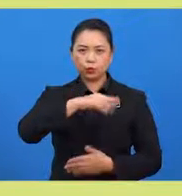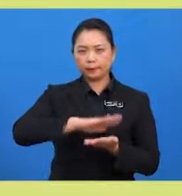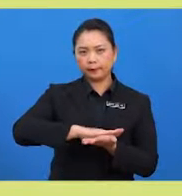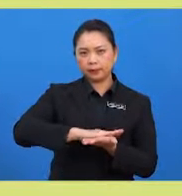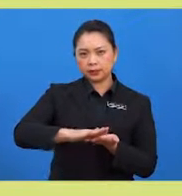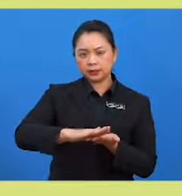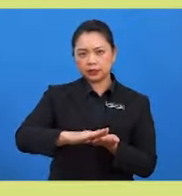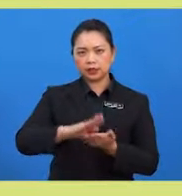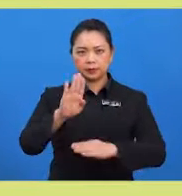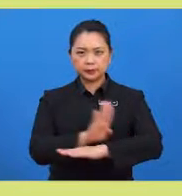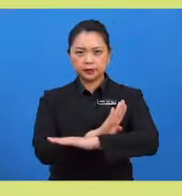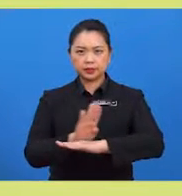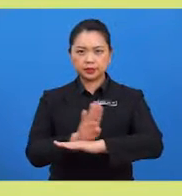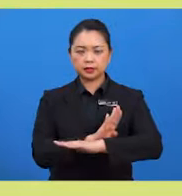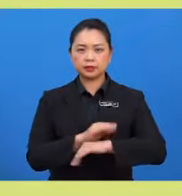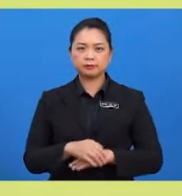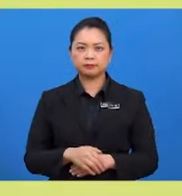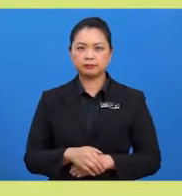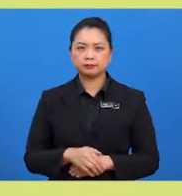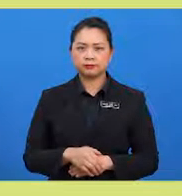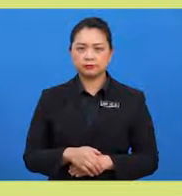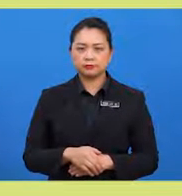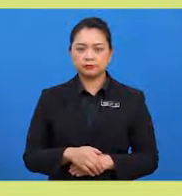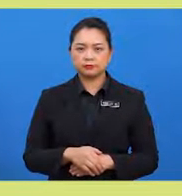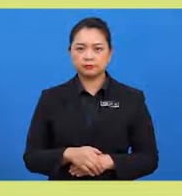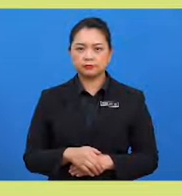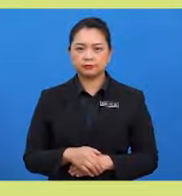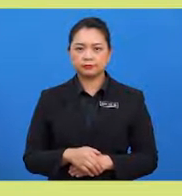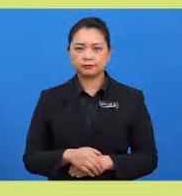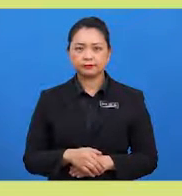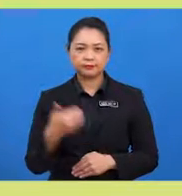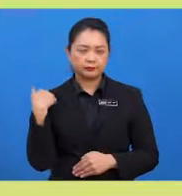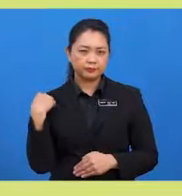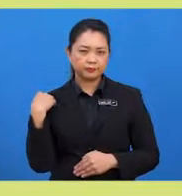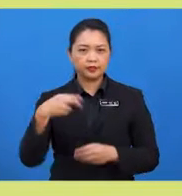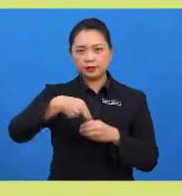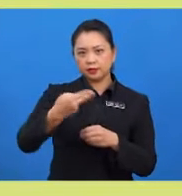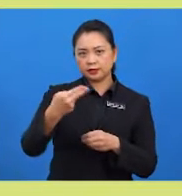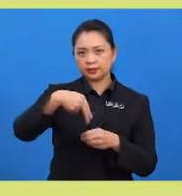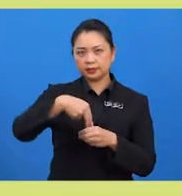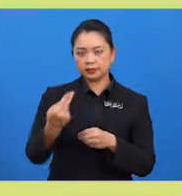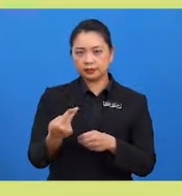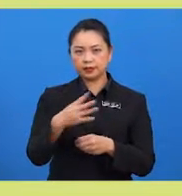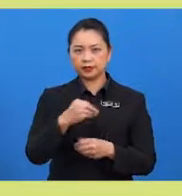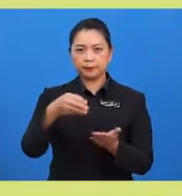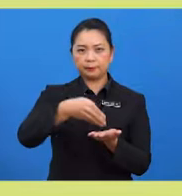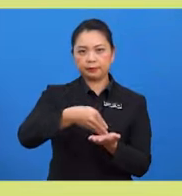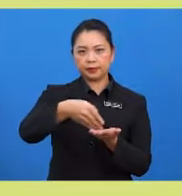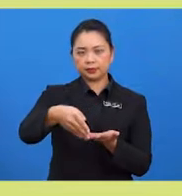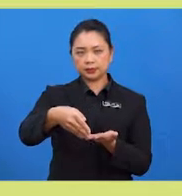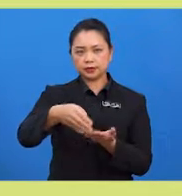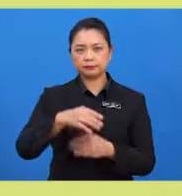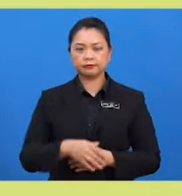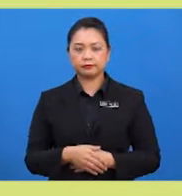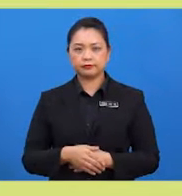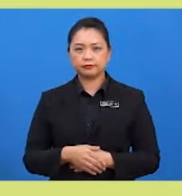bersih perniagaan. Komponen akaun rugi terdiri daripada hasil dan belanja. Hasil akan